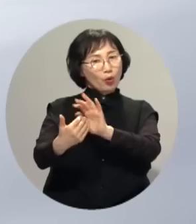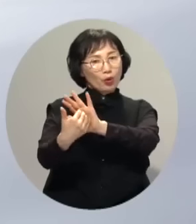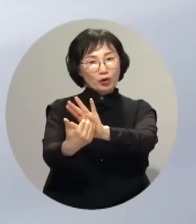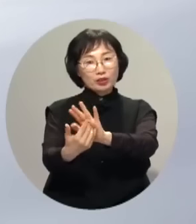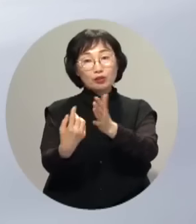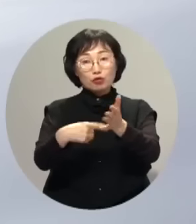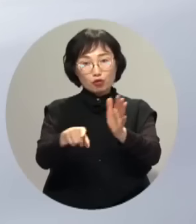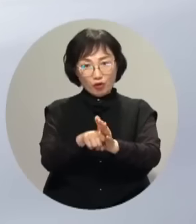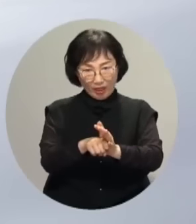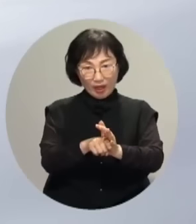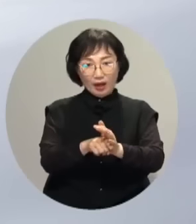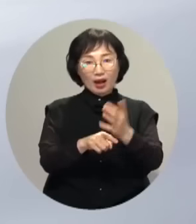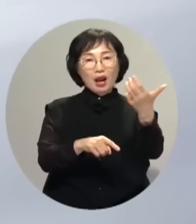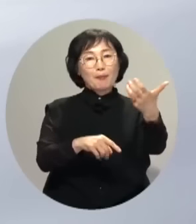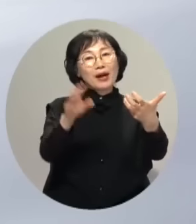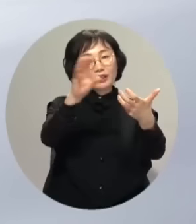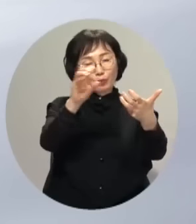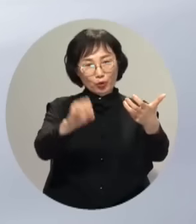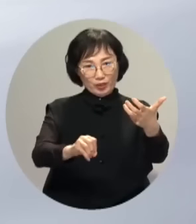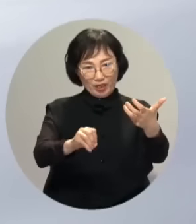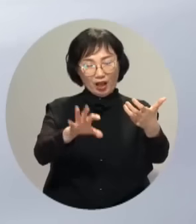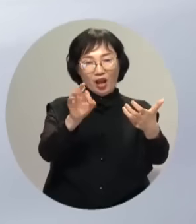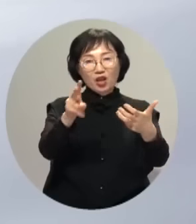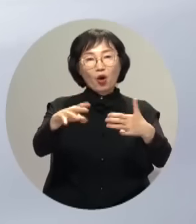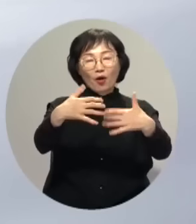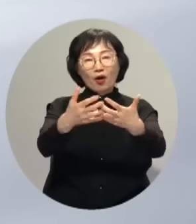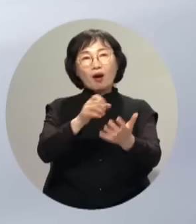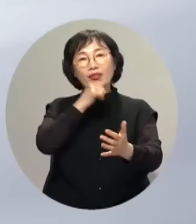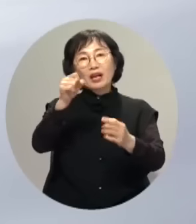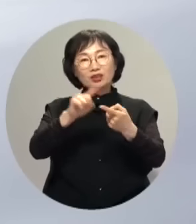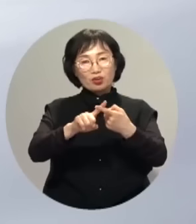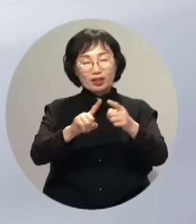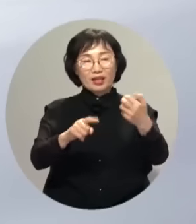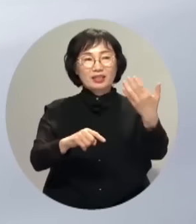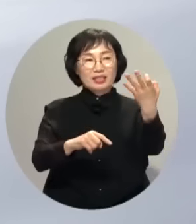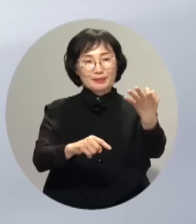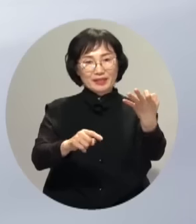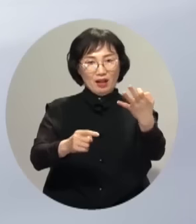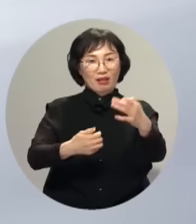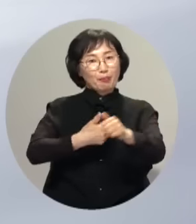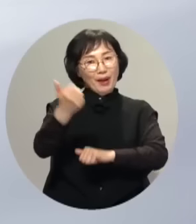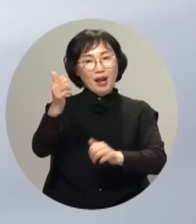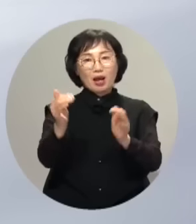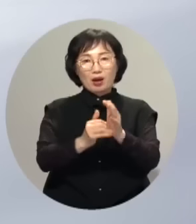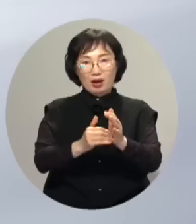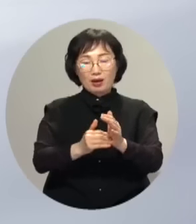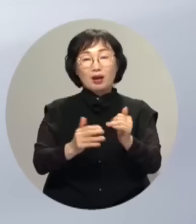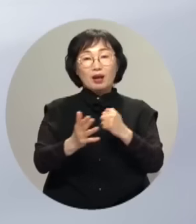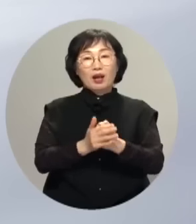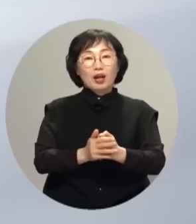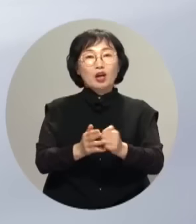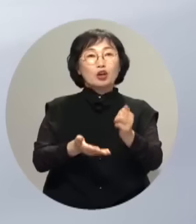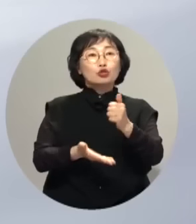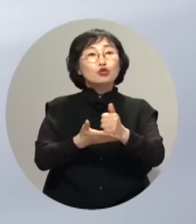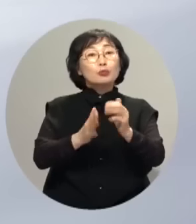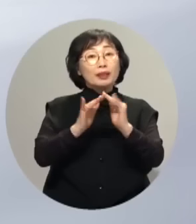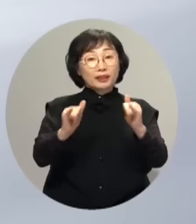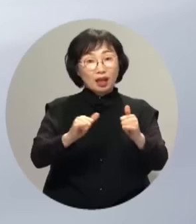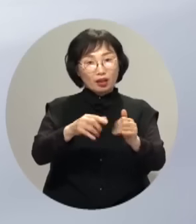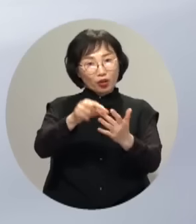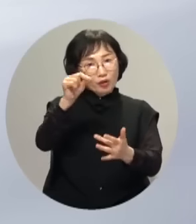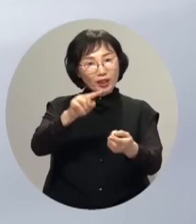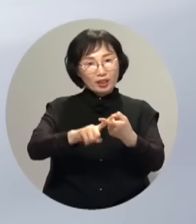응답은 80% 여당 후보 당선 응답 14% 크게 앞섰습니다 후보 선택 기준에는